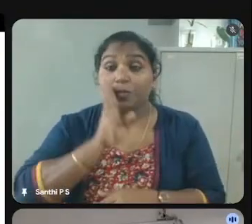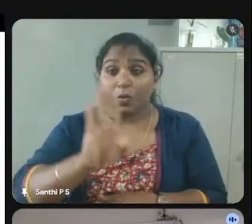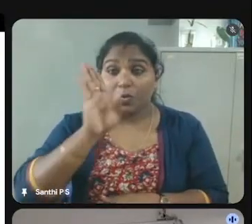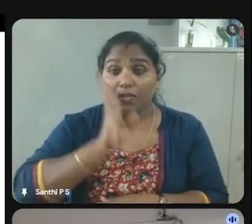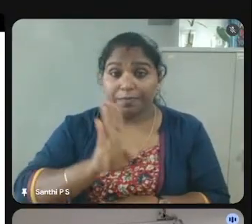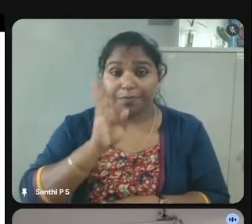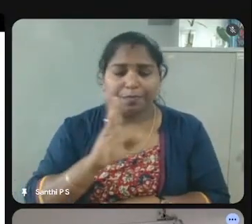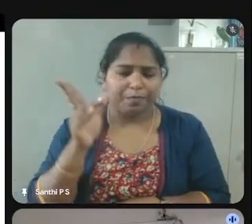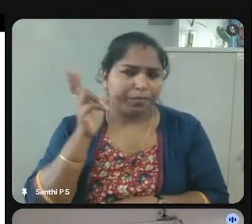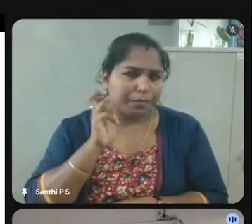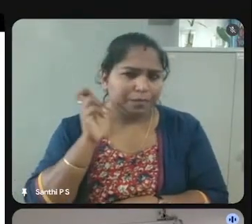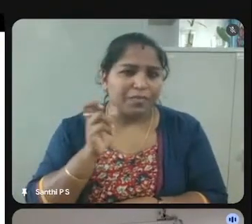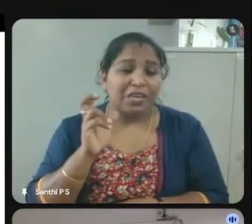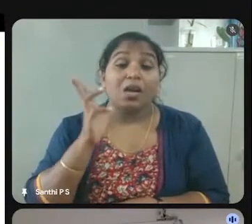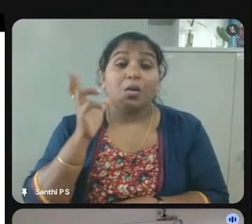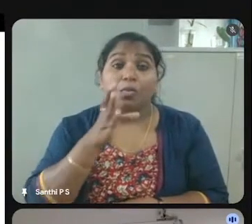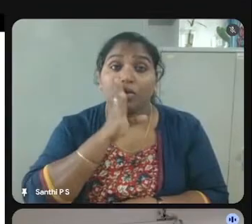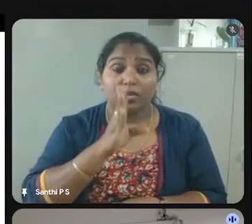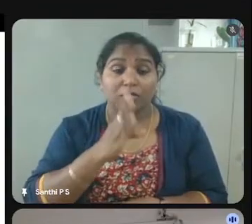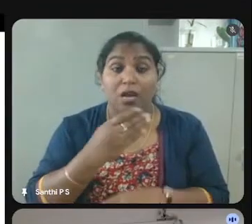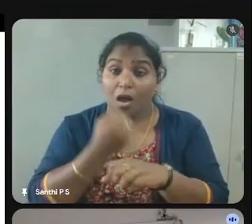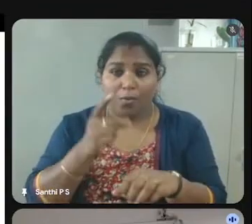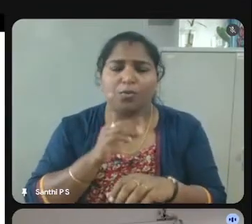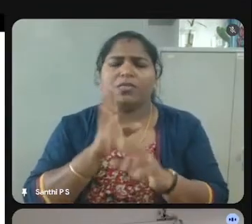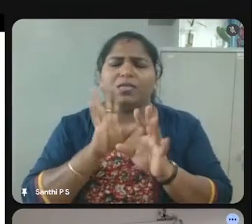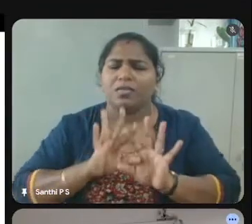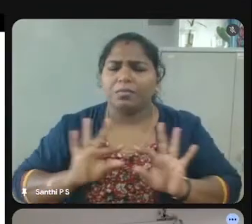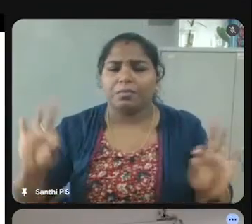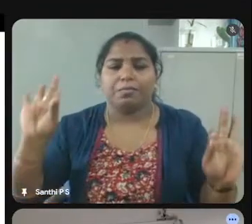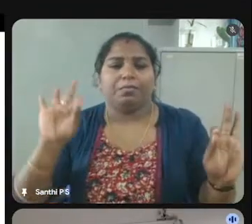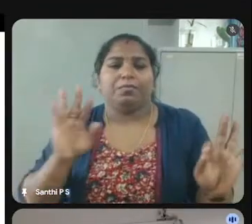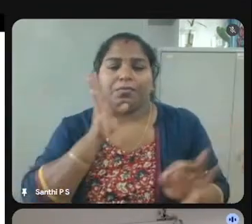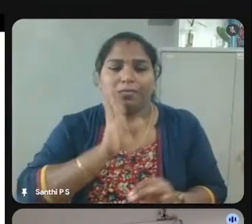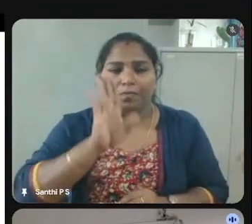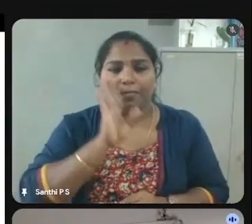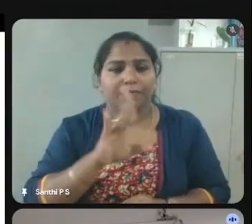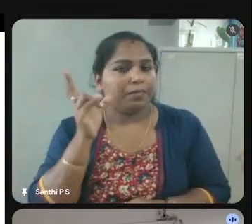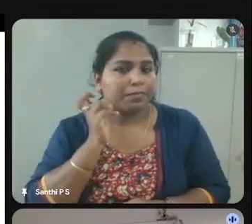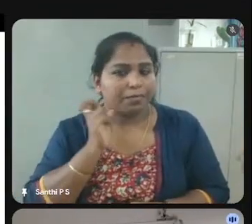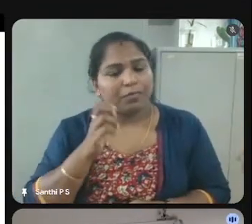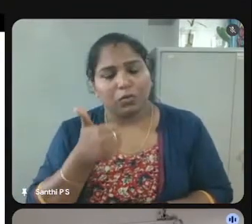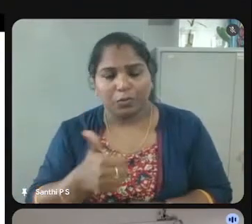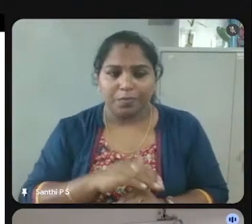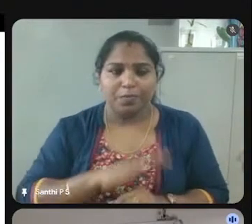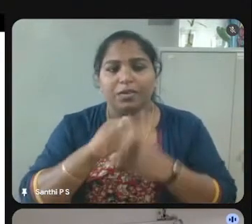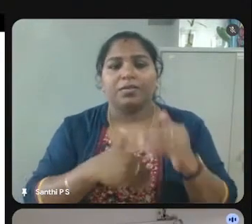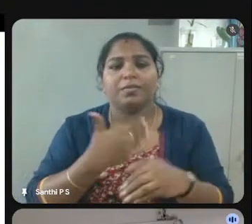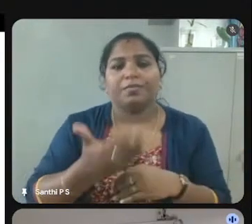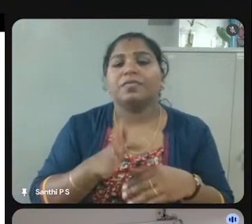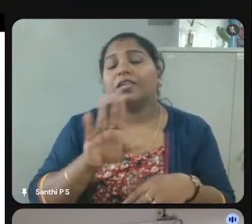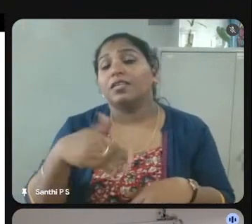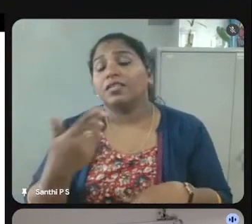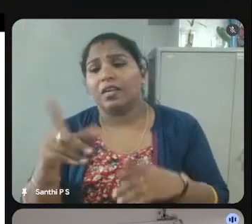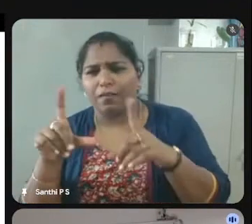അടക്കമുള്ള കാര്യങ്ങൾ നമുക്ക് മനസ്സിനെയും ശരീരത്തിനെയും ഒന്ന് ശാന്തമാക്കി വെക്കാനായിട്ട് ചെയ്യാൻ പറ്റുന്ന കാര്യമാണ്. ഇവിടെ സൈഡിലേക്ക് നോക്കുമ്പോൾ നിങ്ങൾക്ക്